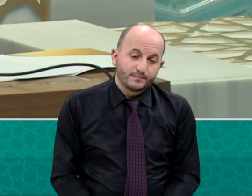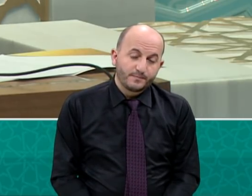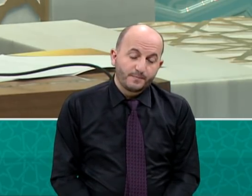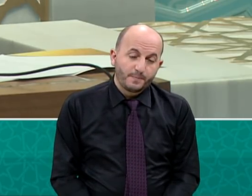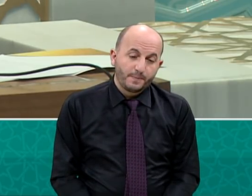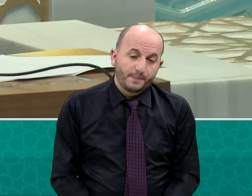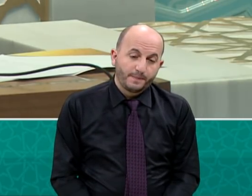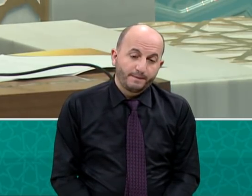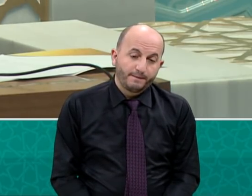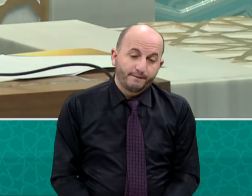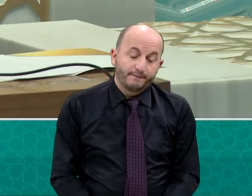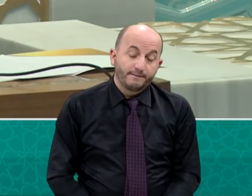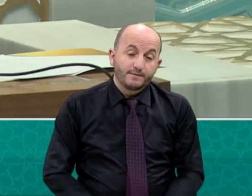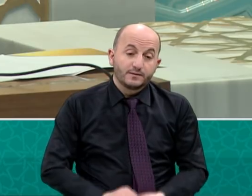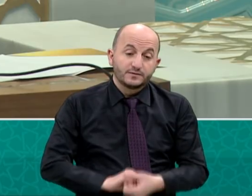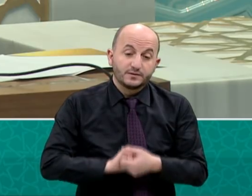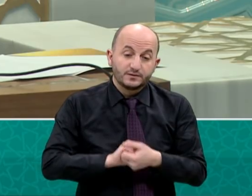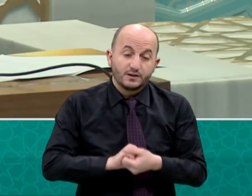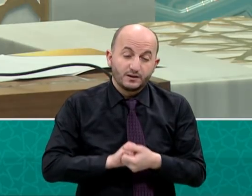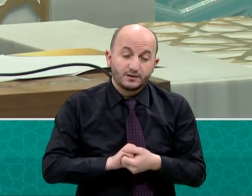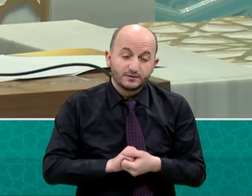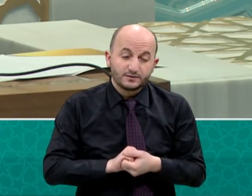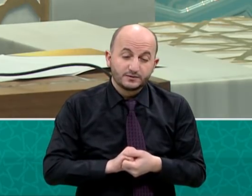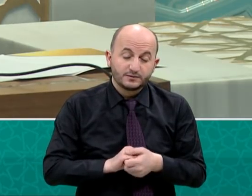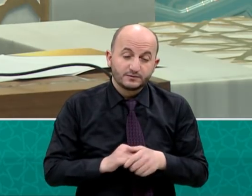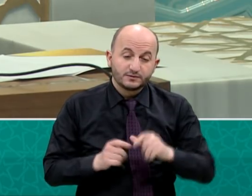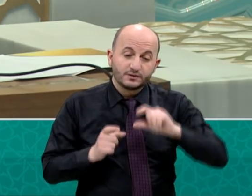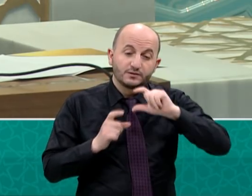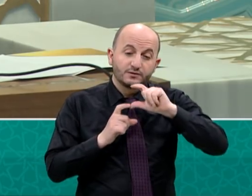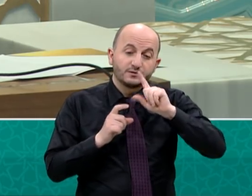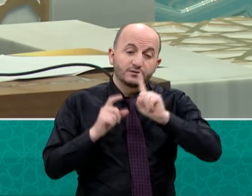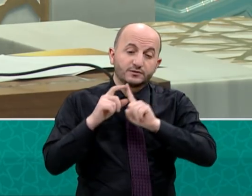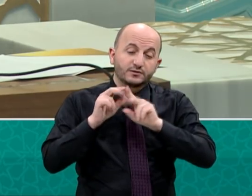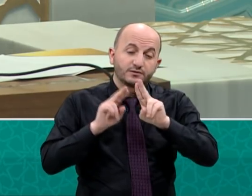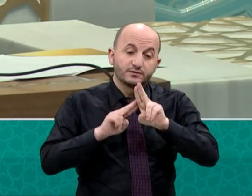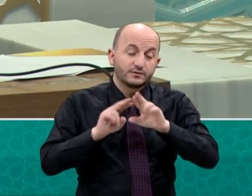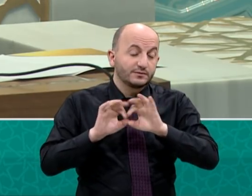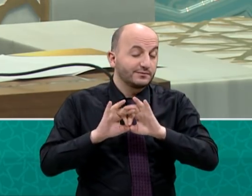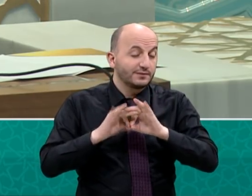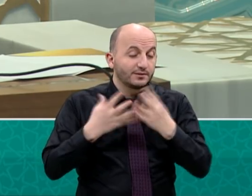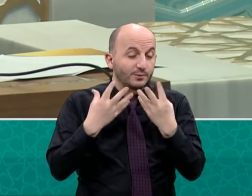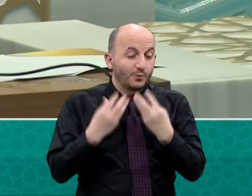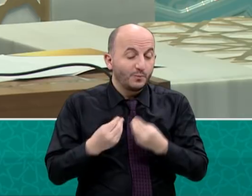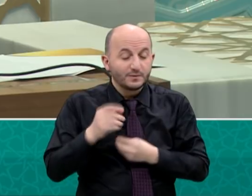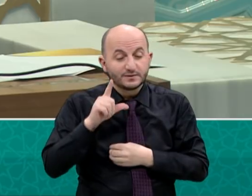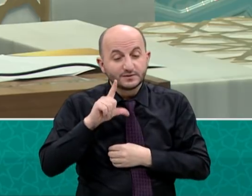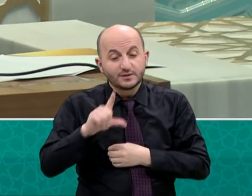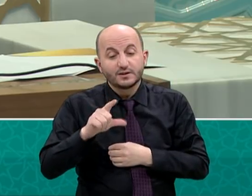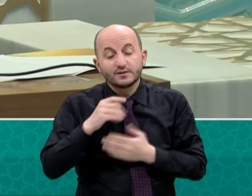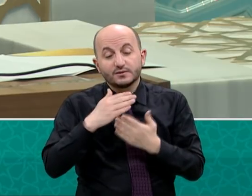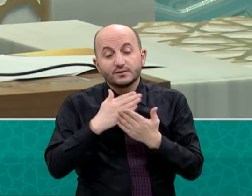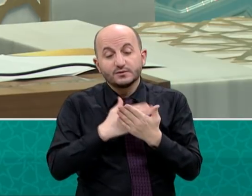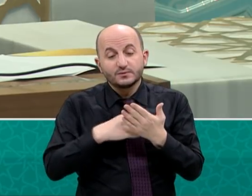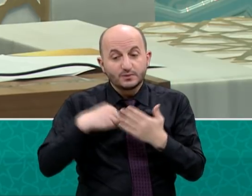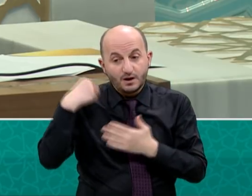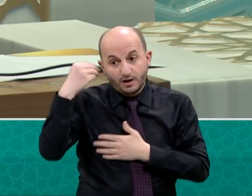Peki bu sadakatin, sıdkın nasıl olması gerektiği konusunda